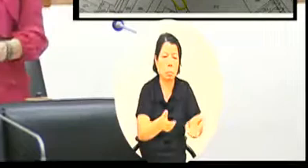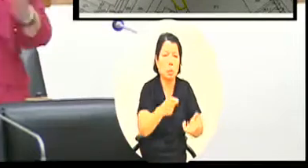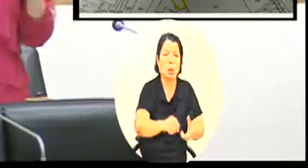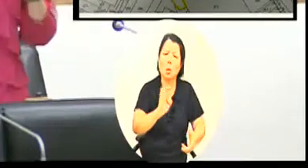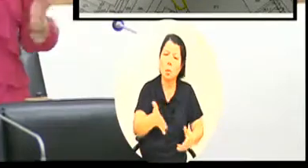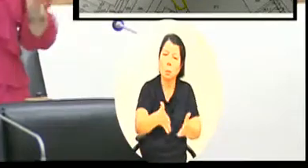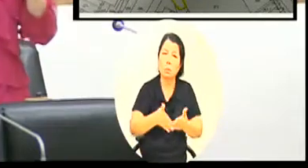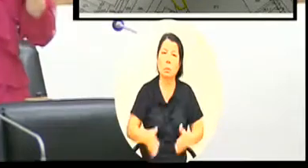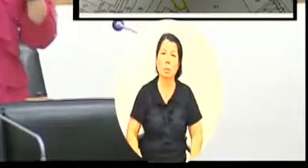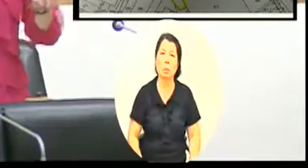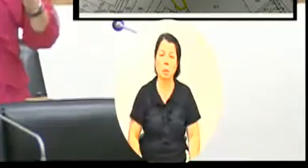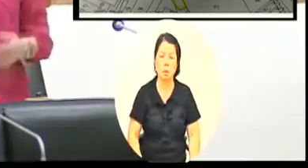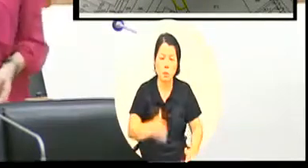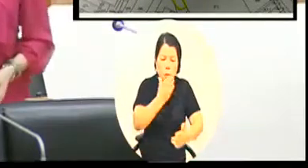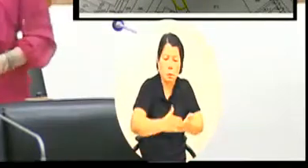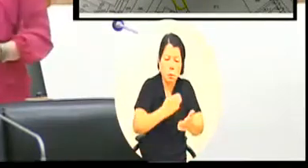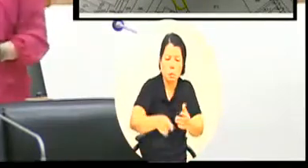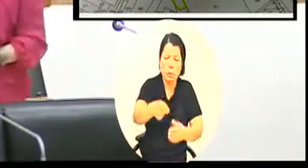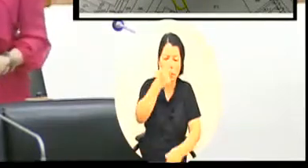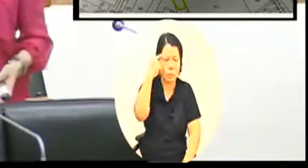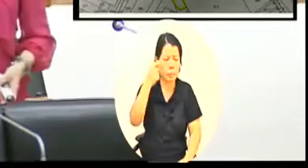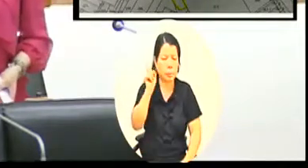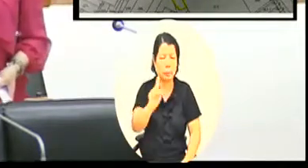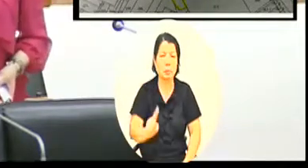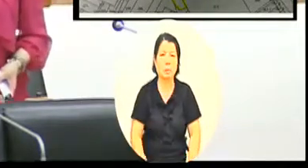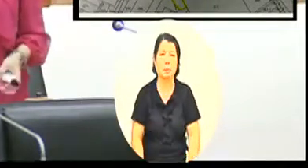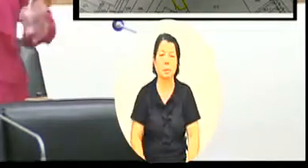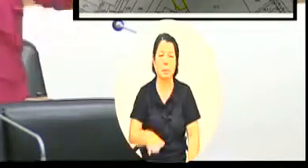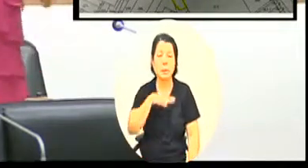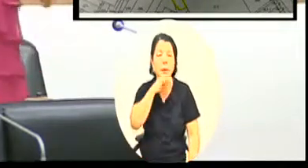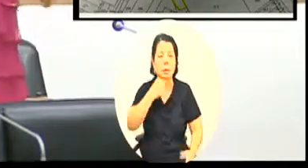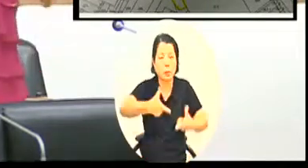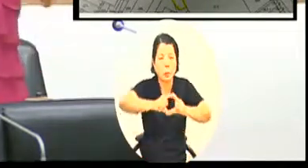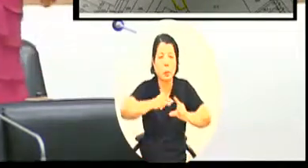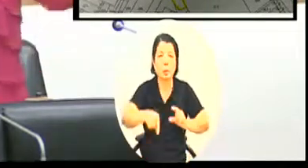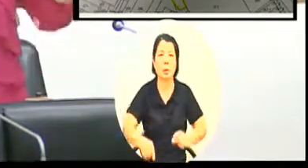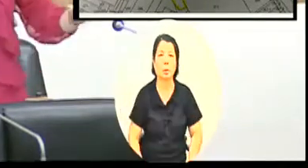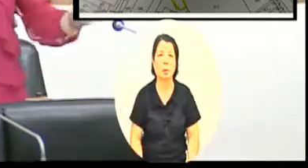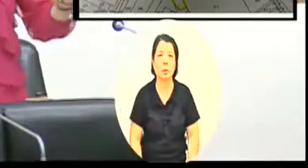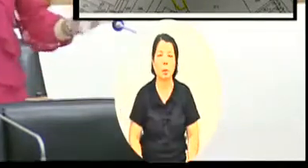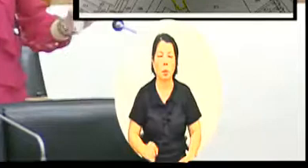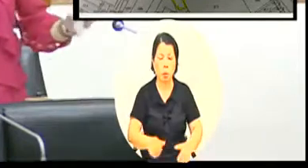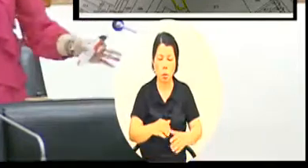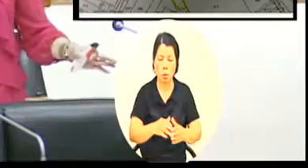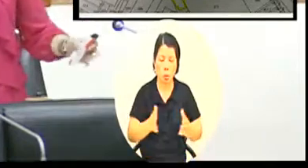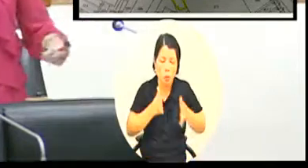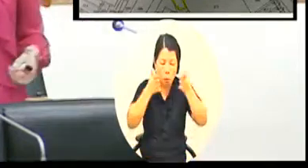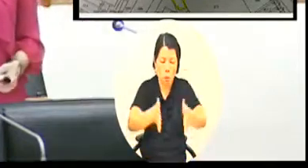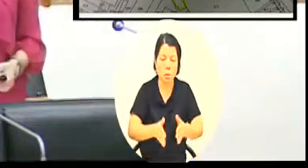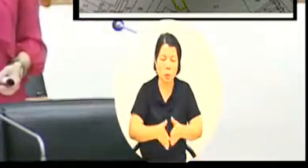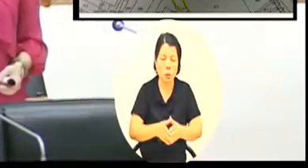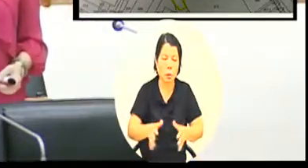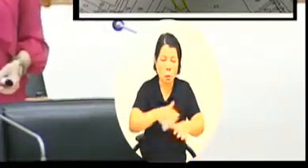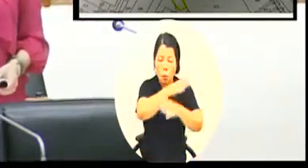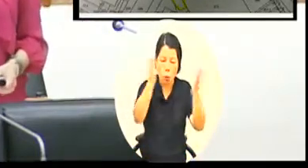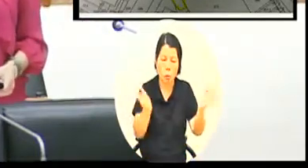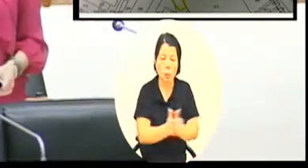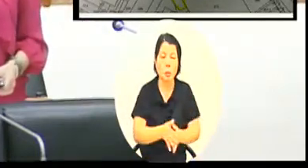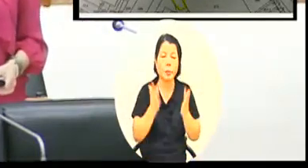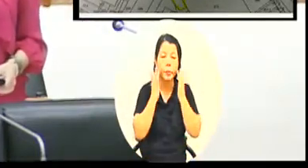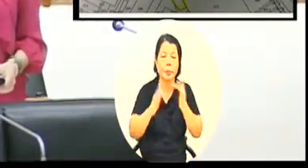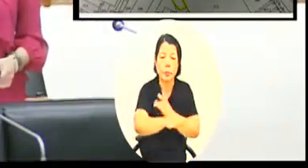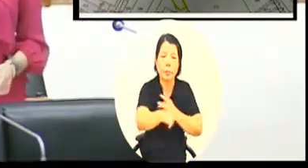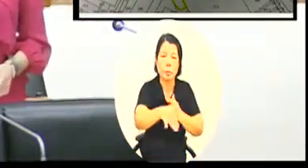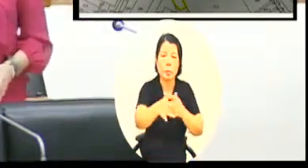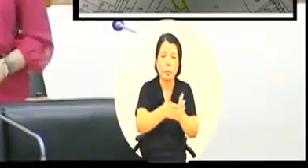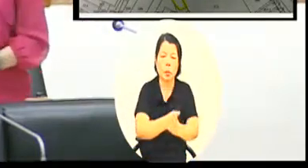要，你们这减半的理由是什么？等一下看有没有人给我答复。我不是针对这一块，针对所有市场用地，你们把840的容